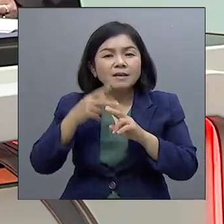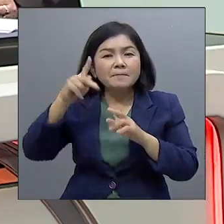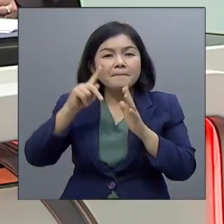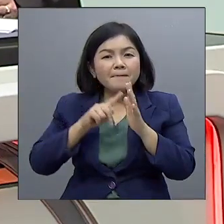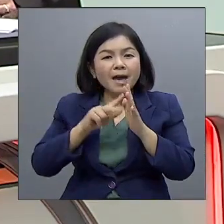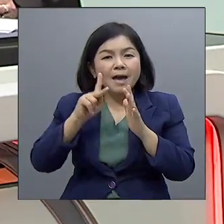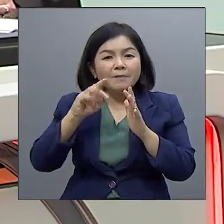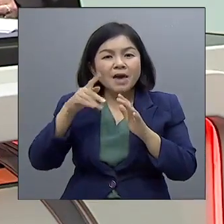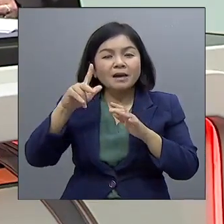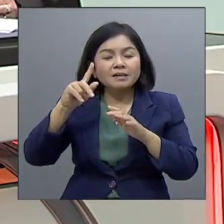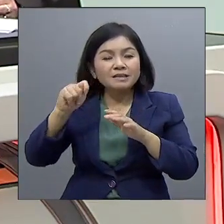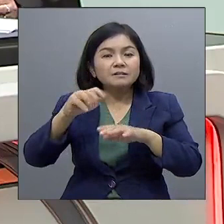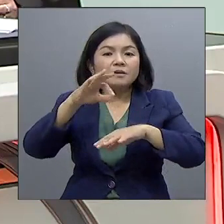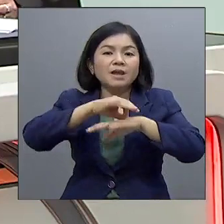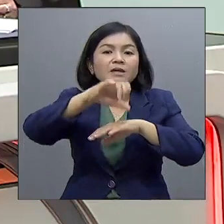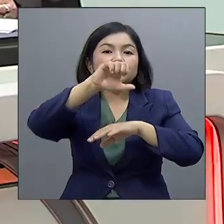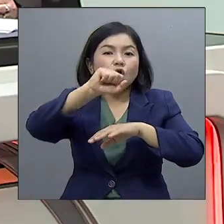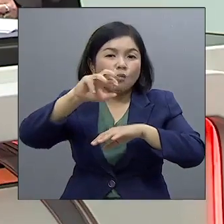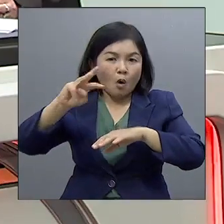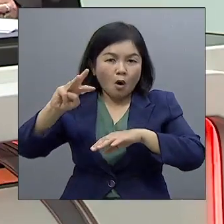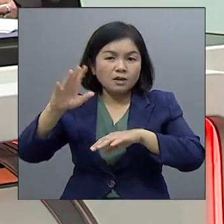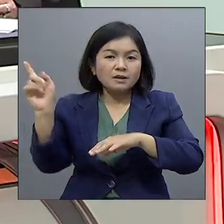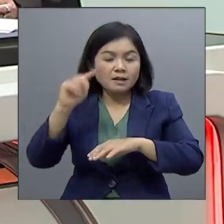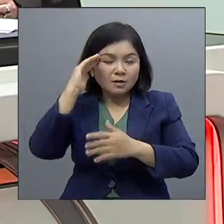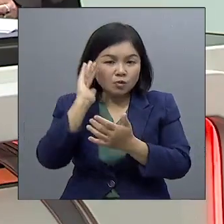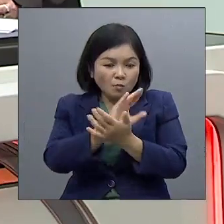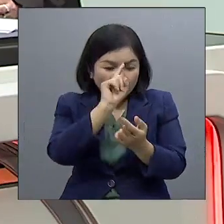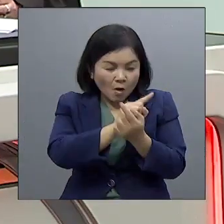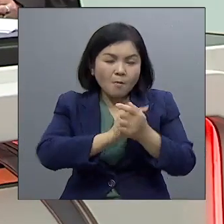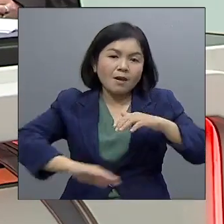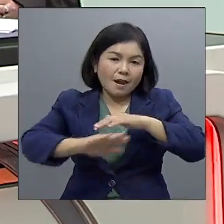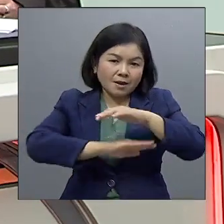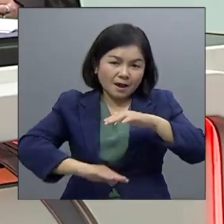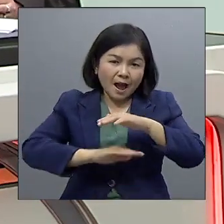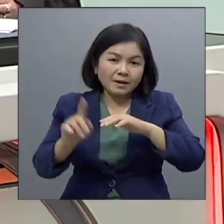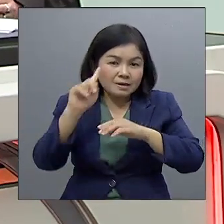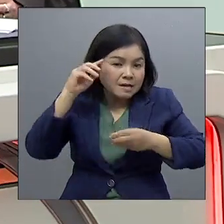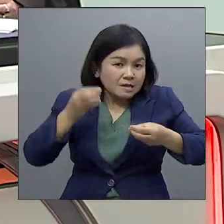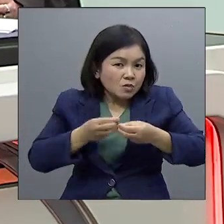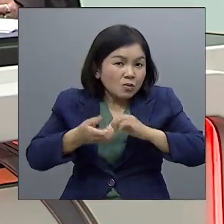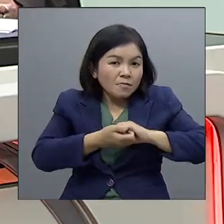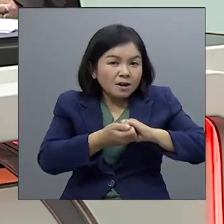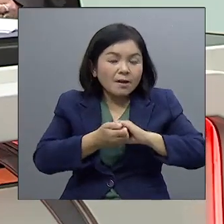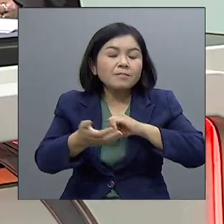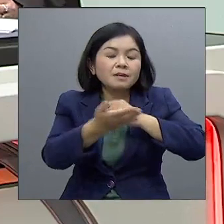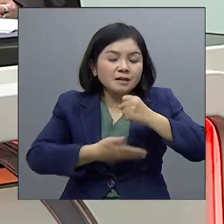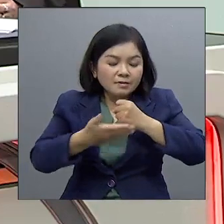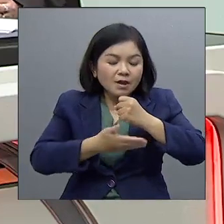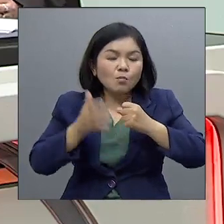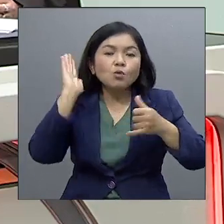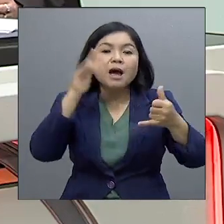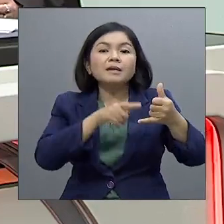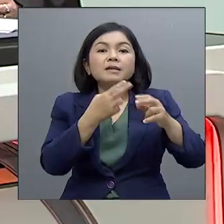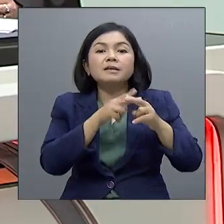าแล้วก็มีการดำเนินคดีหลังจากตำรวจไปพบหลักฐานเชื่อมโยงผู้ต้องหาคดียาเสพติดปรากฏว่านายอุปกิตเมื่อว